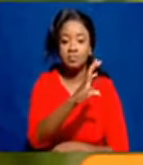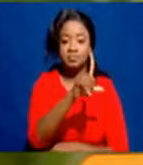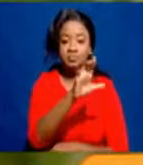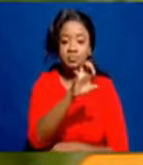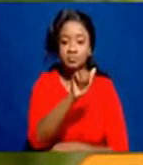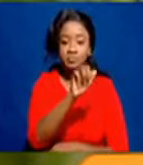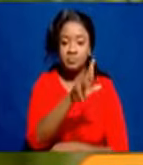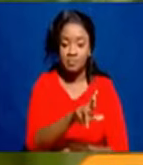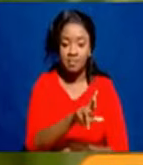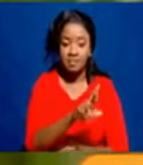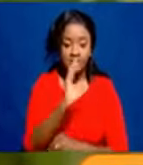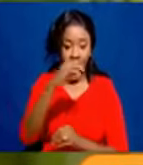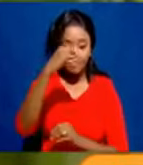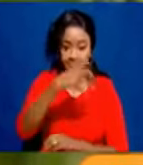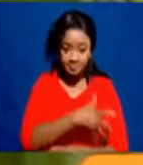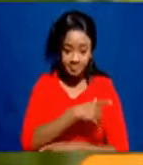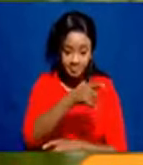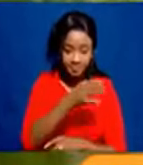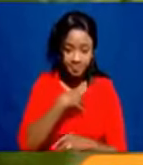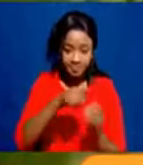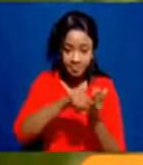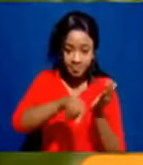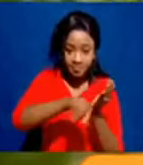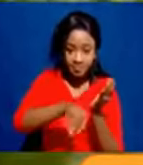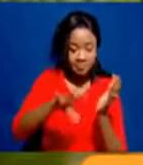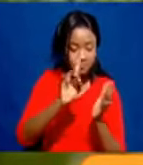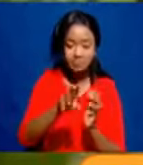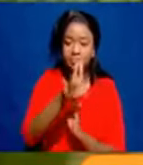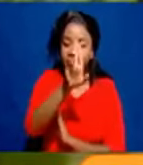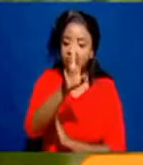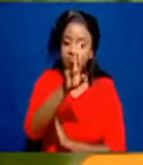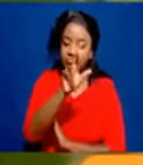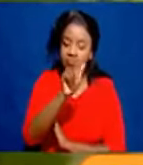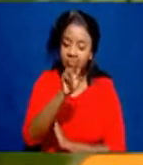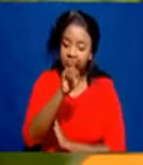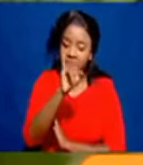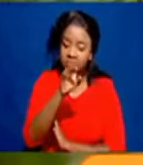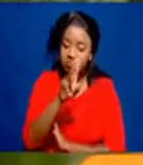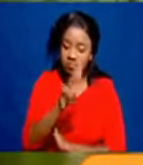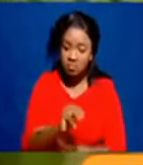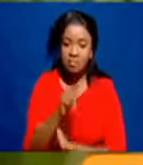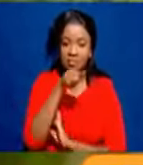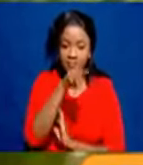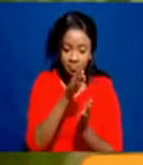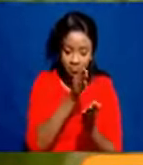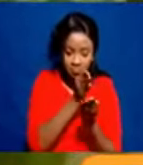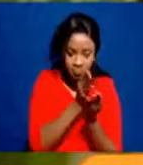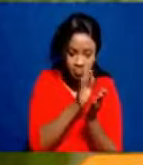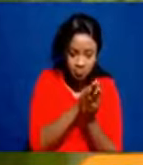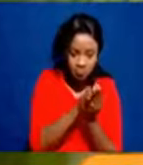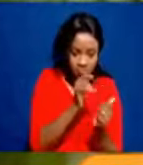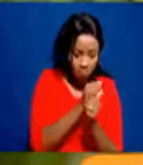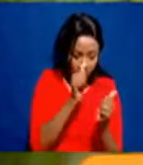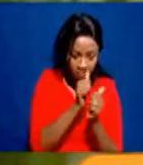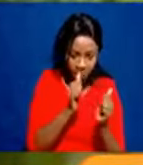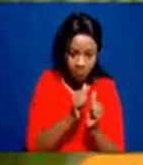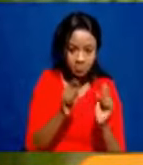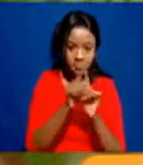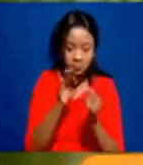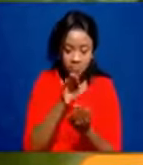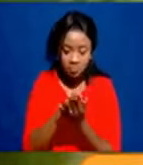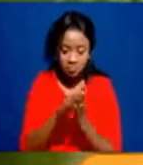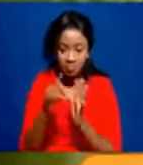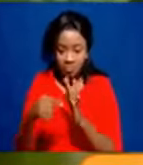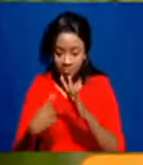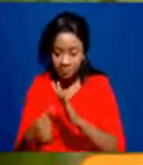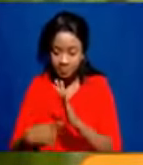pale. Kwa sababu tumesema ile uranium inawekwa katika mkakati ya pellet, alafu inawekwa pale kwa hilo fuel assembly, iwekwa kwa hiyo